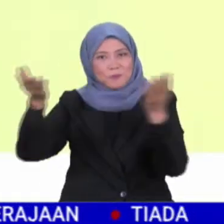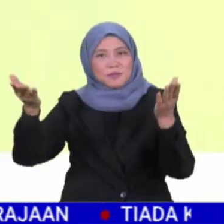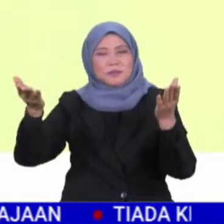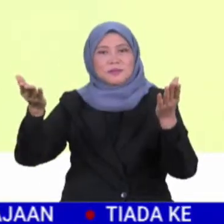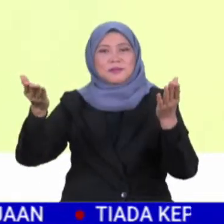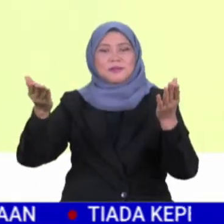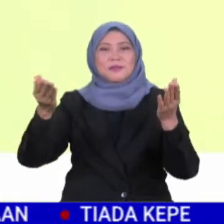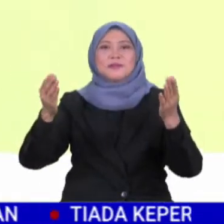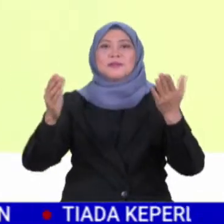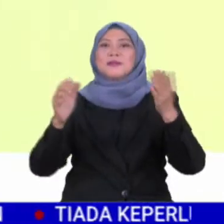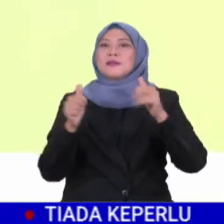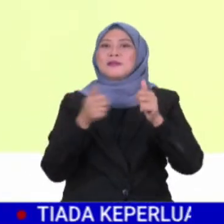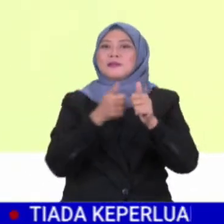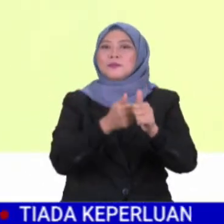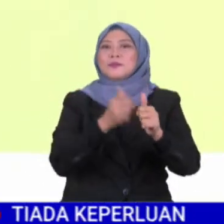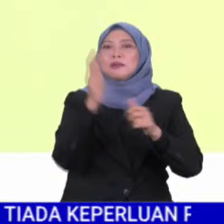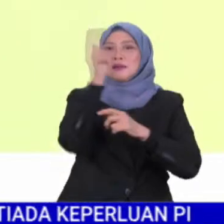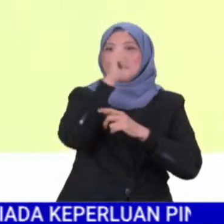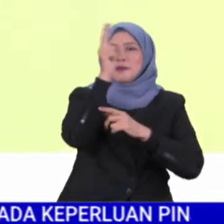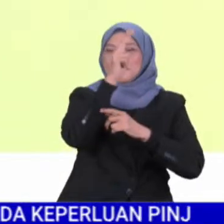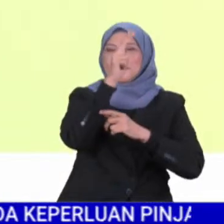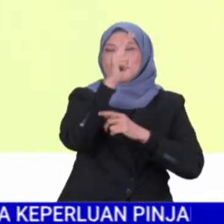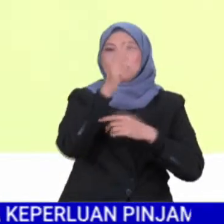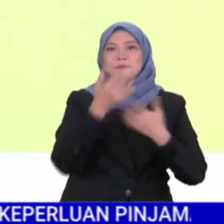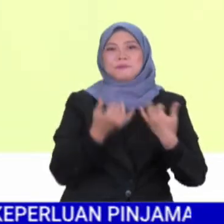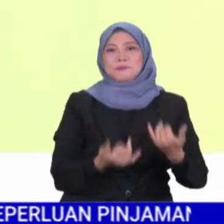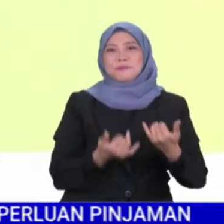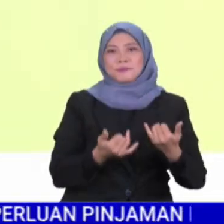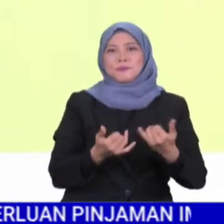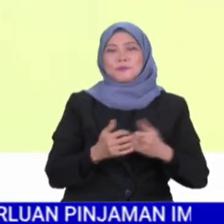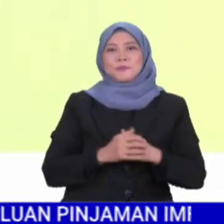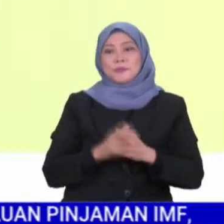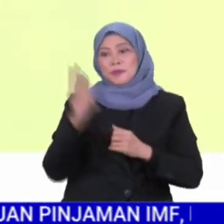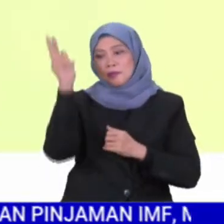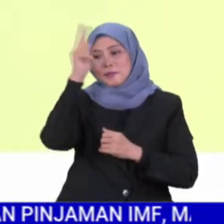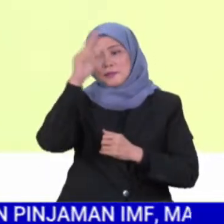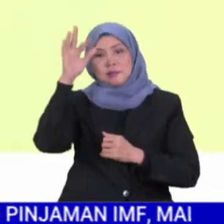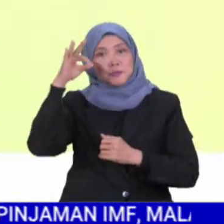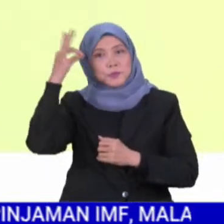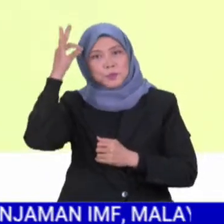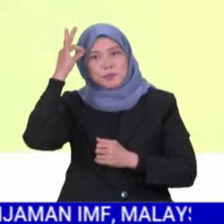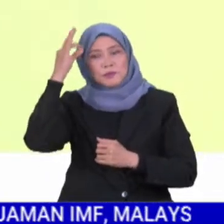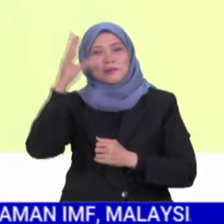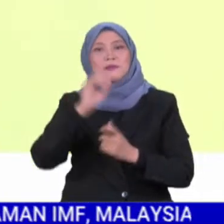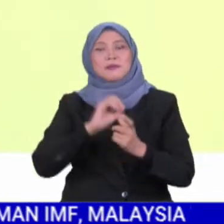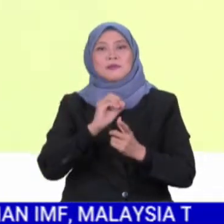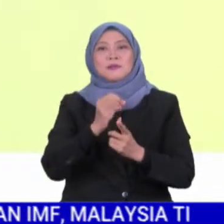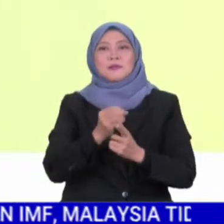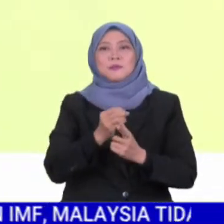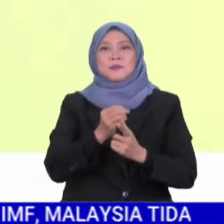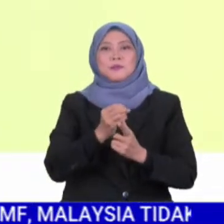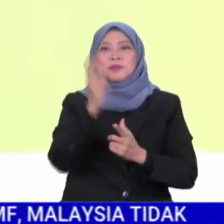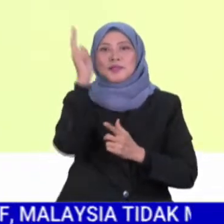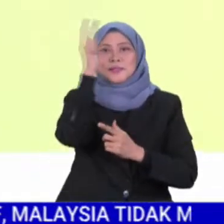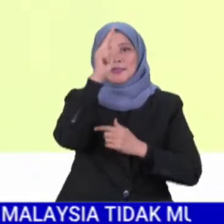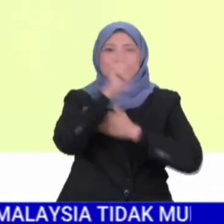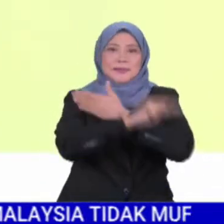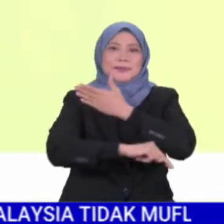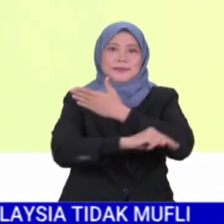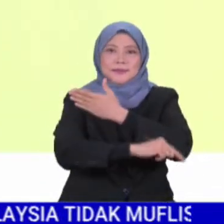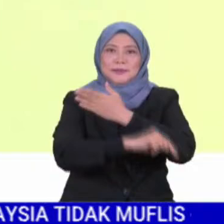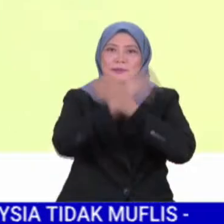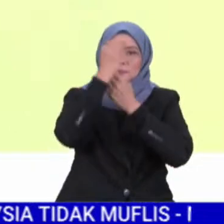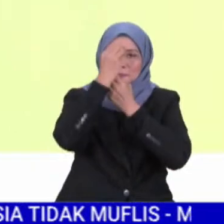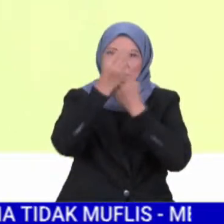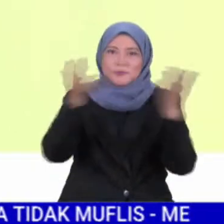berdasarkan kerajaan semasa, sama ada daripada Kerajaan Persekutuan ataupun Kerajaan Negeri.